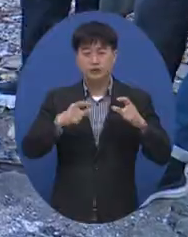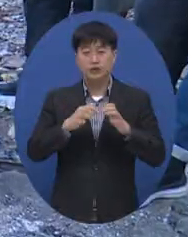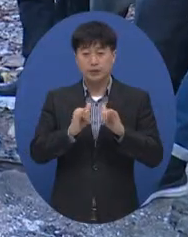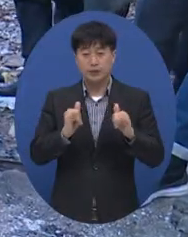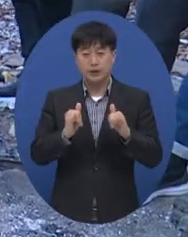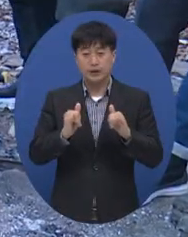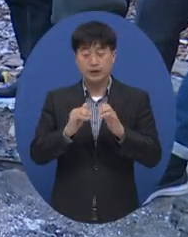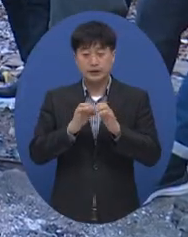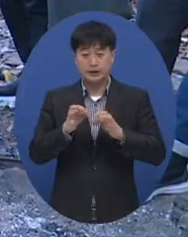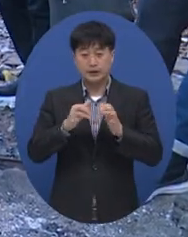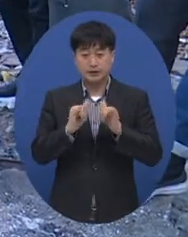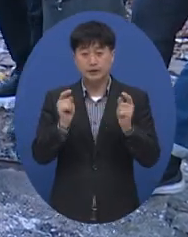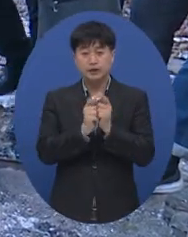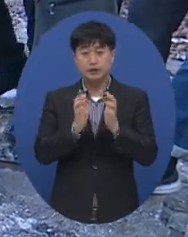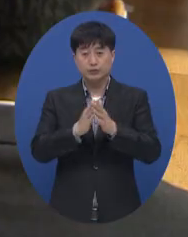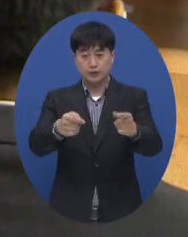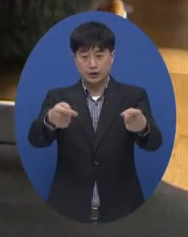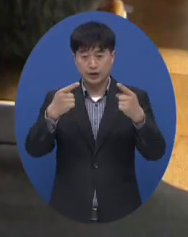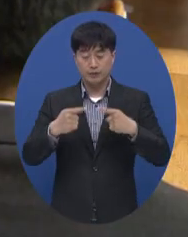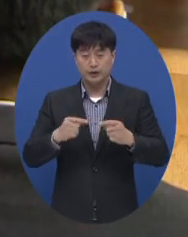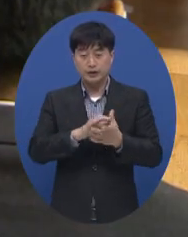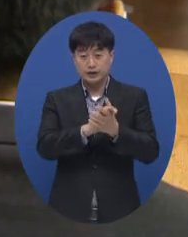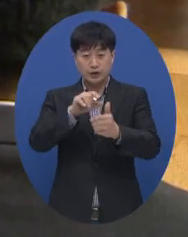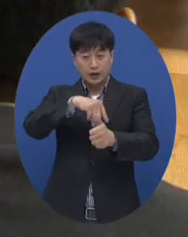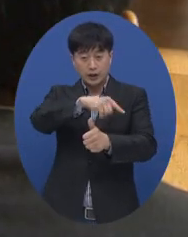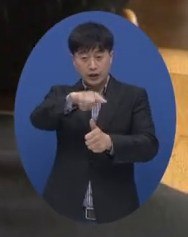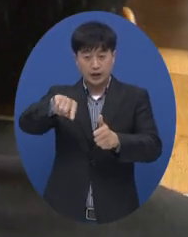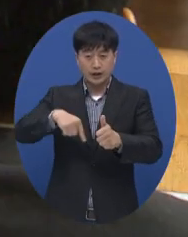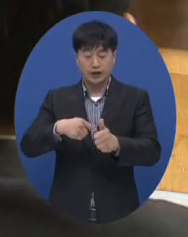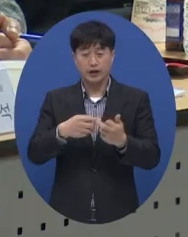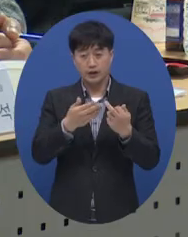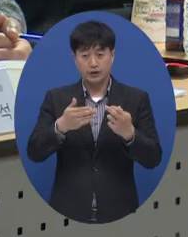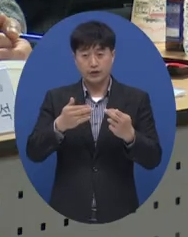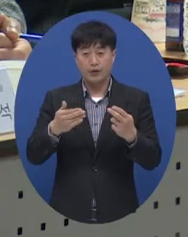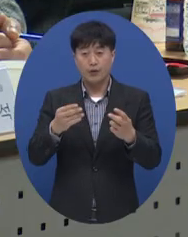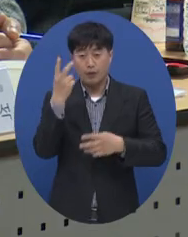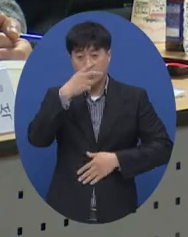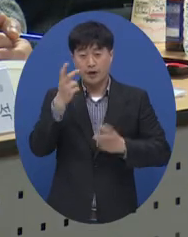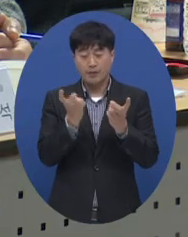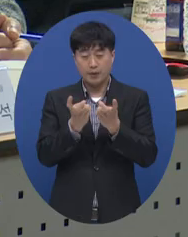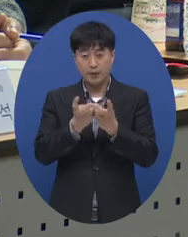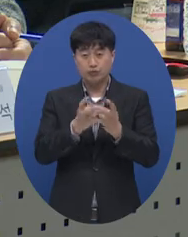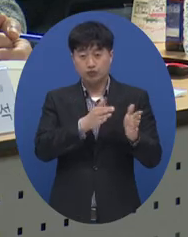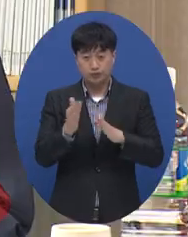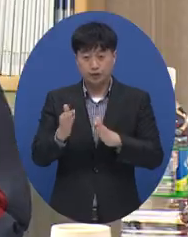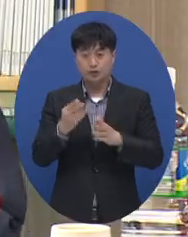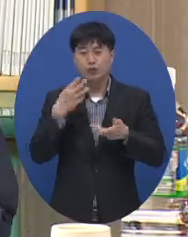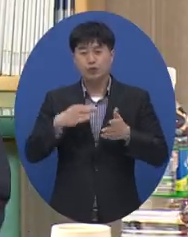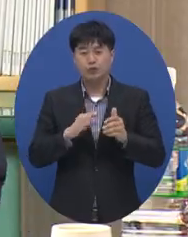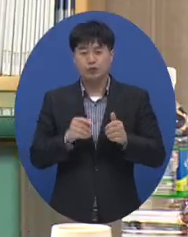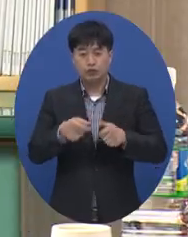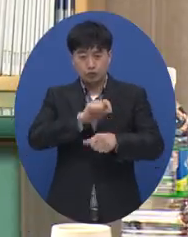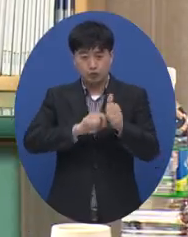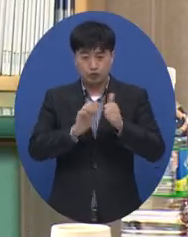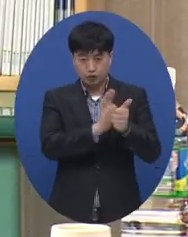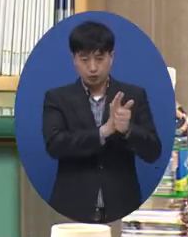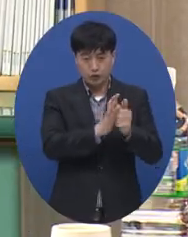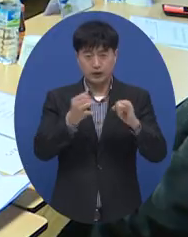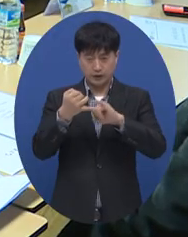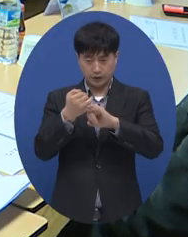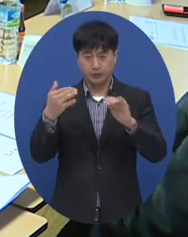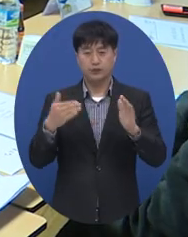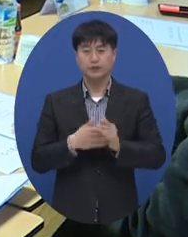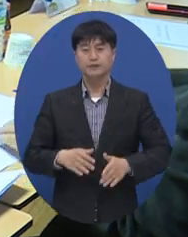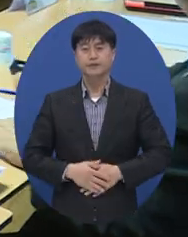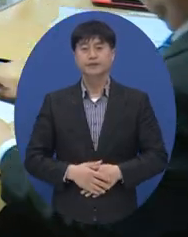주민과 상인들이 직접 참여 해 친환경 하청 관리 방안을 마련하면 도에서 적극 지원하겠다고 약속했습니다